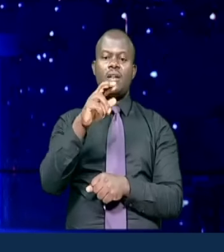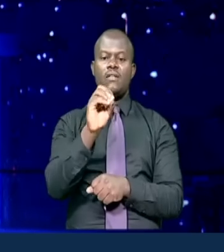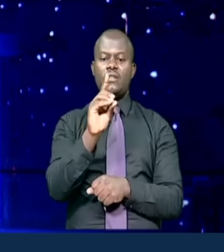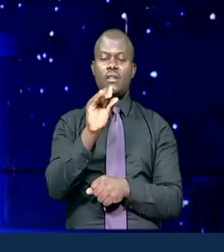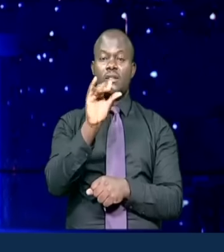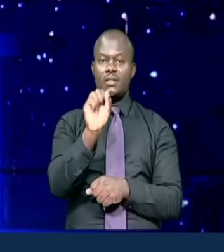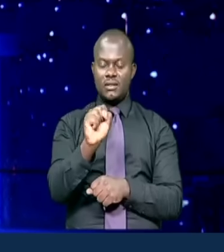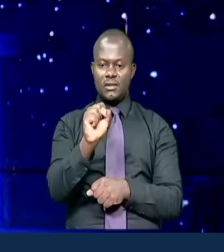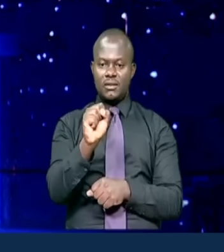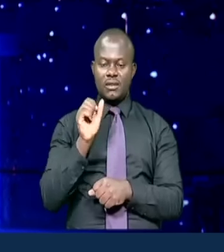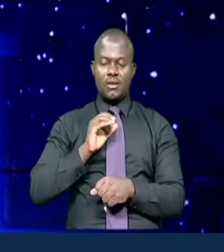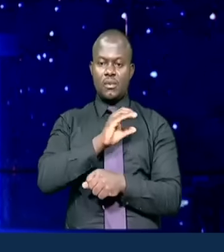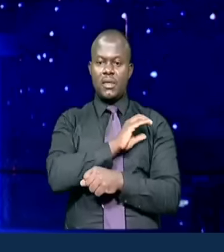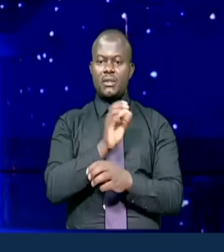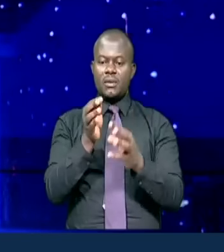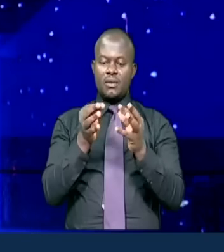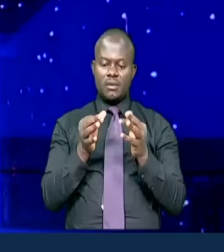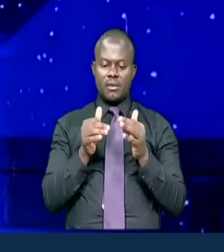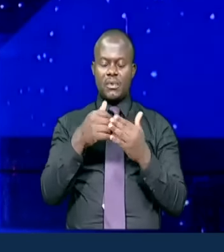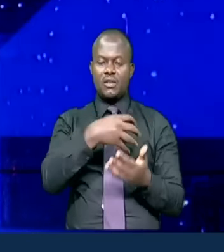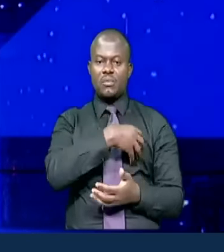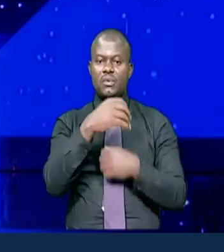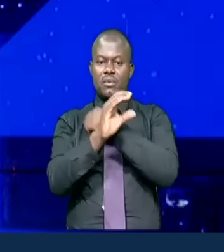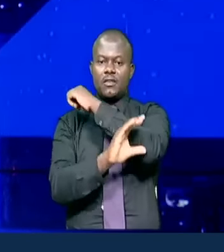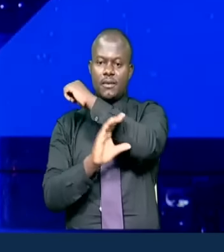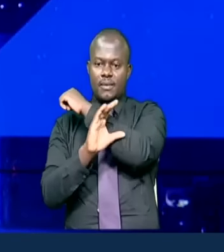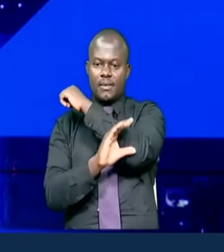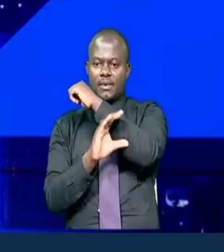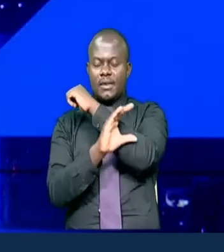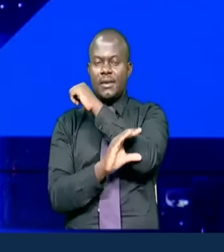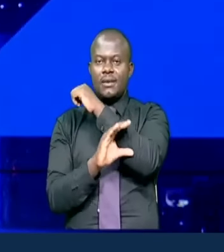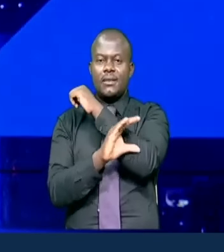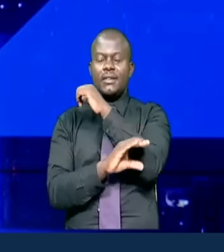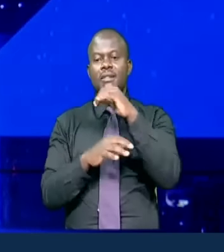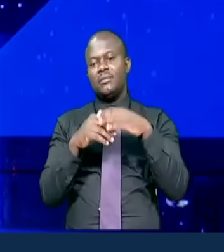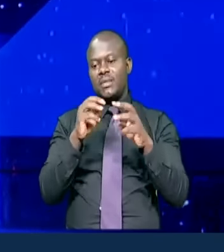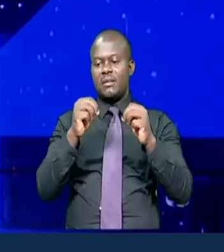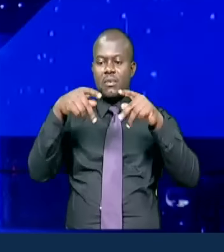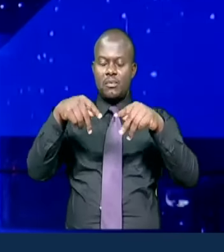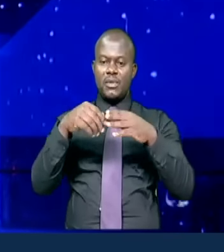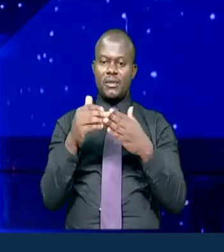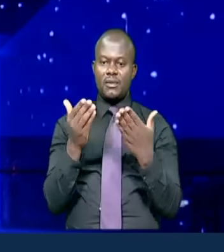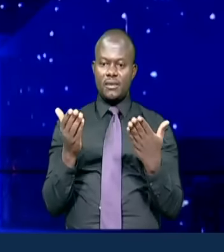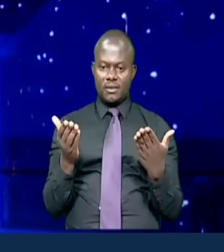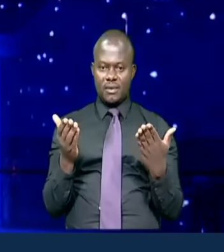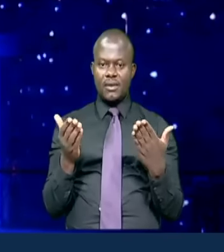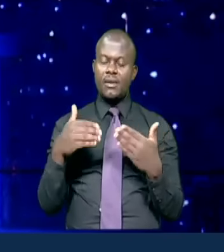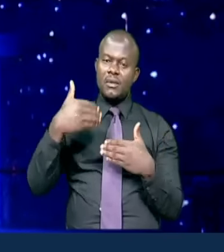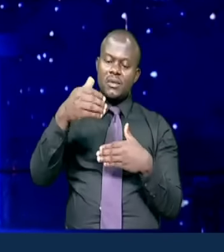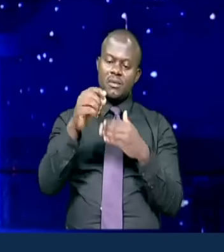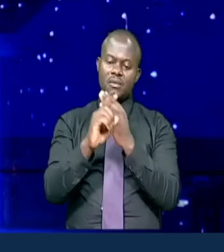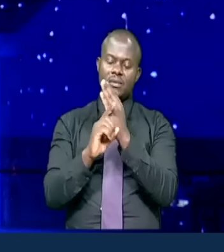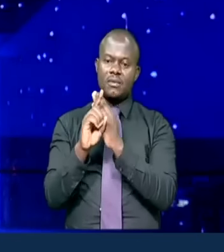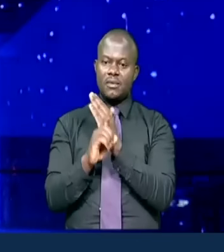Huye aho komisiyo y'ingengo y'imari n'umutungo by'igihugu mu nteko ishinga amategeko mutwe w'abadepite biriwe muri aka